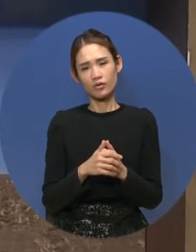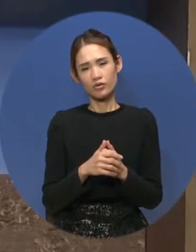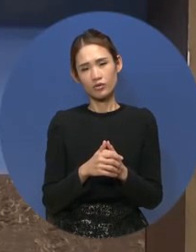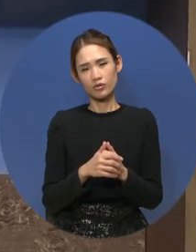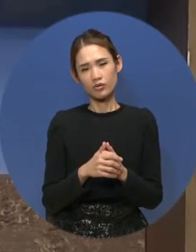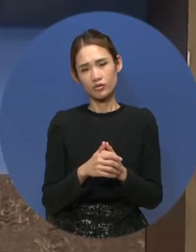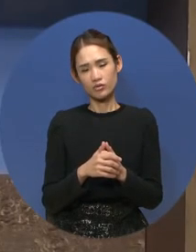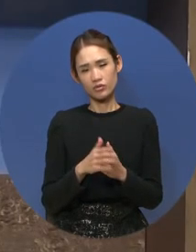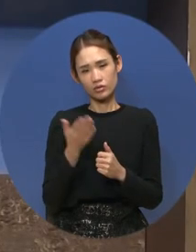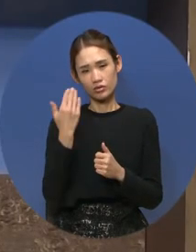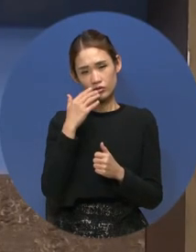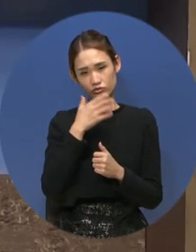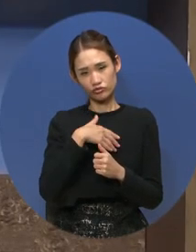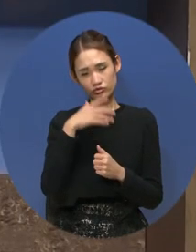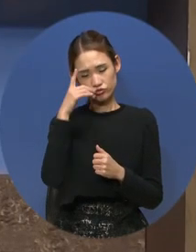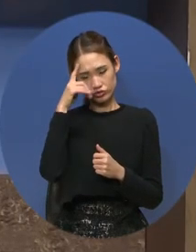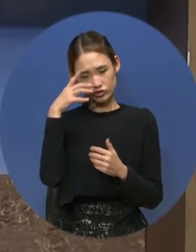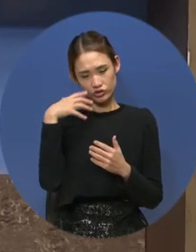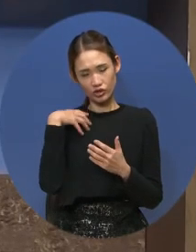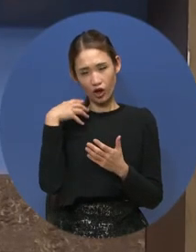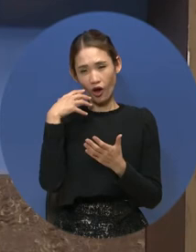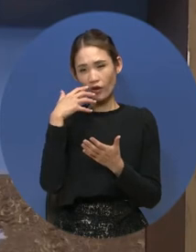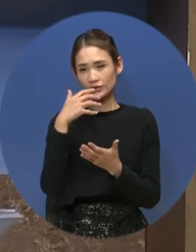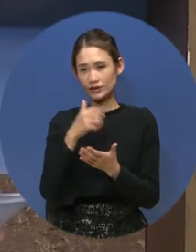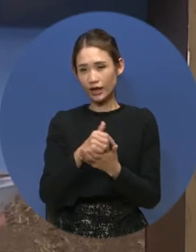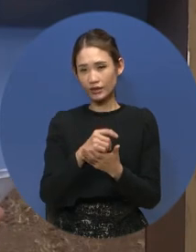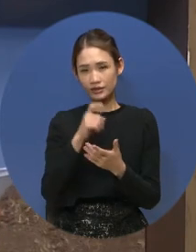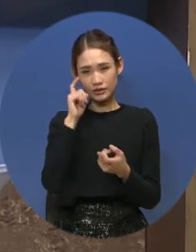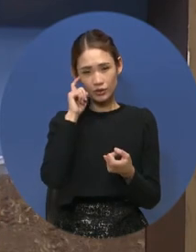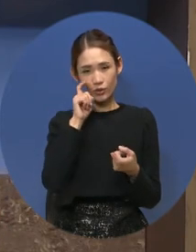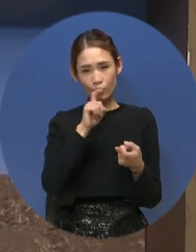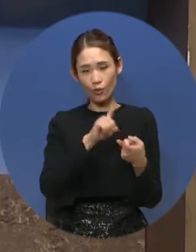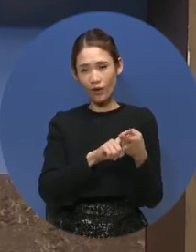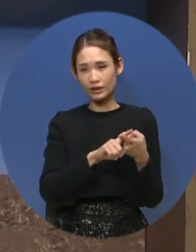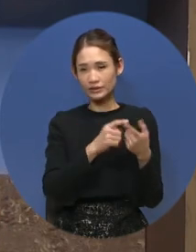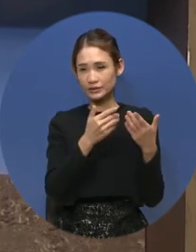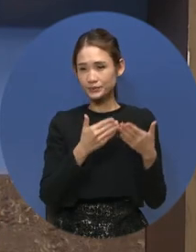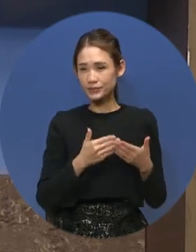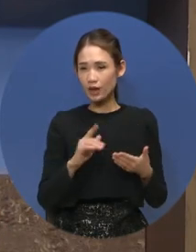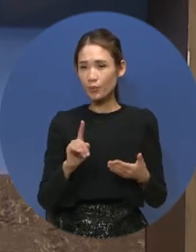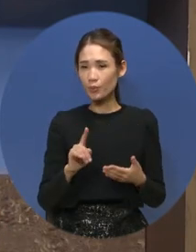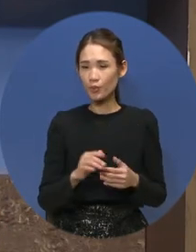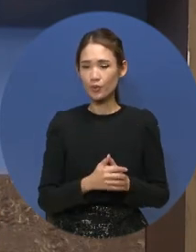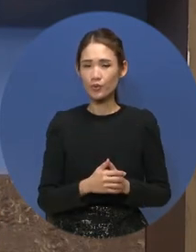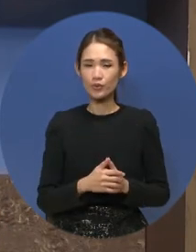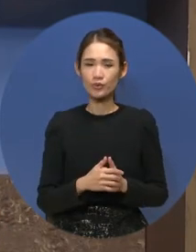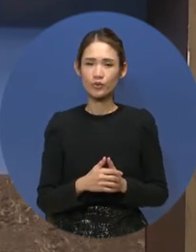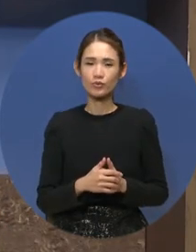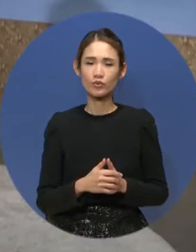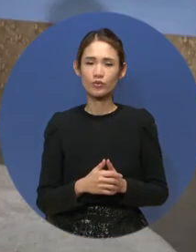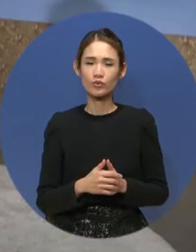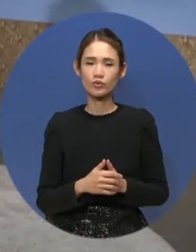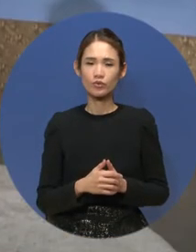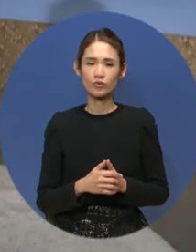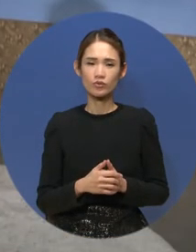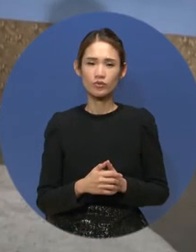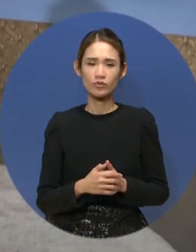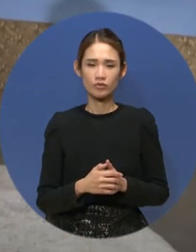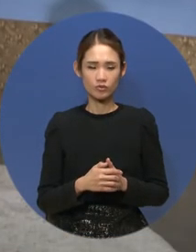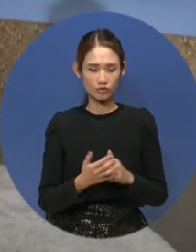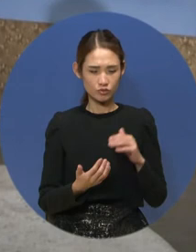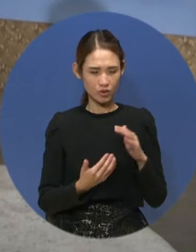그렇다면은 최근 그리고 또 요즘에 구청장님의 최대 관심사가 있으신가요?